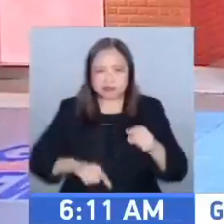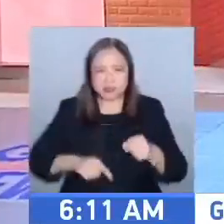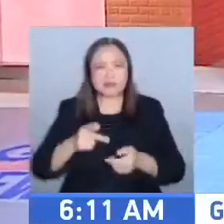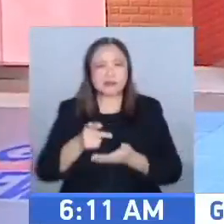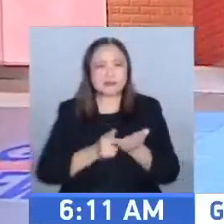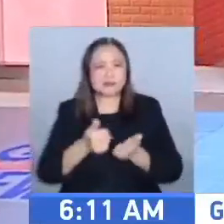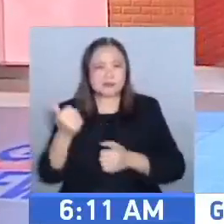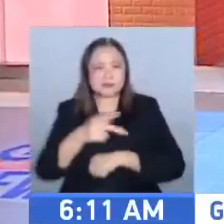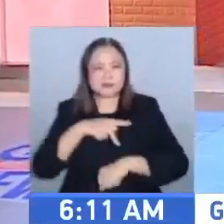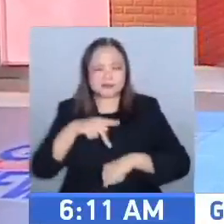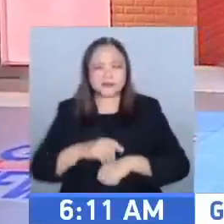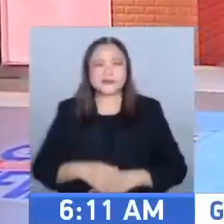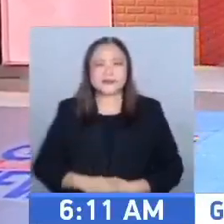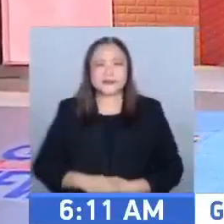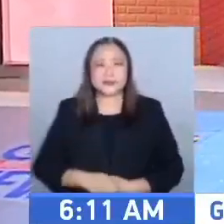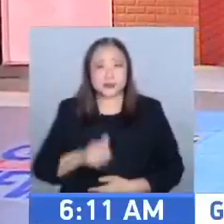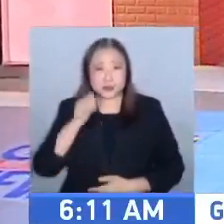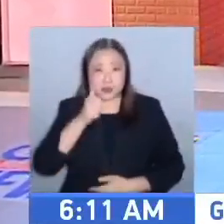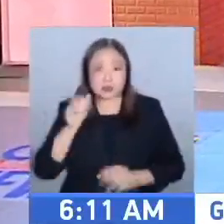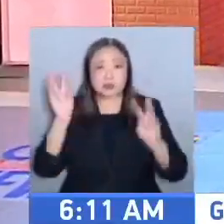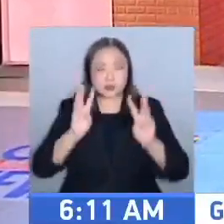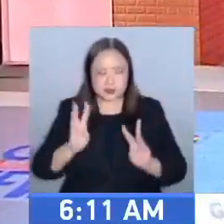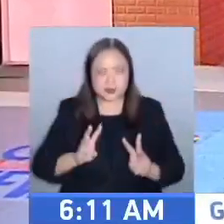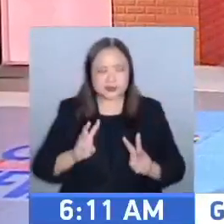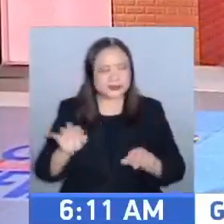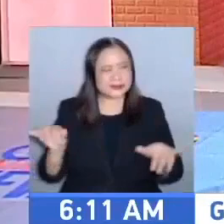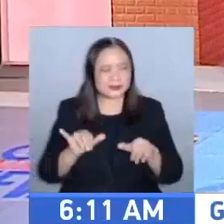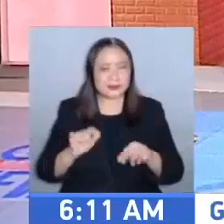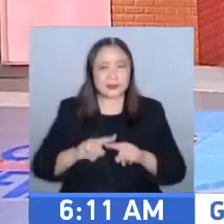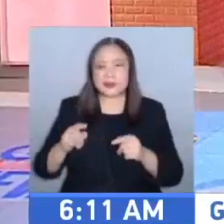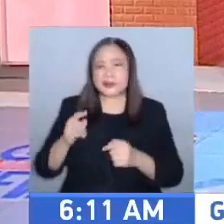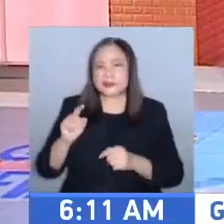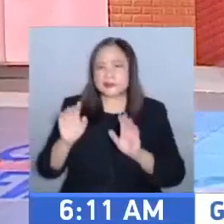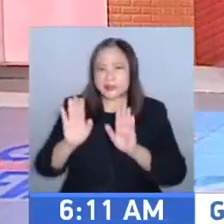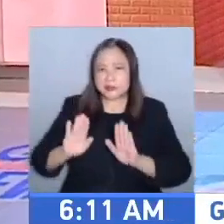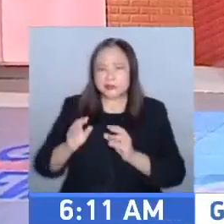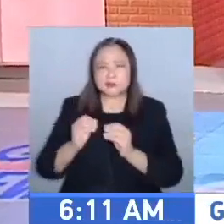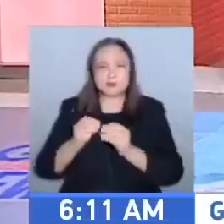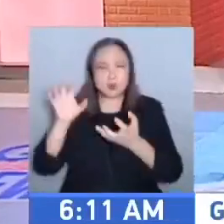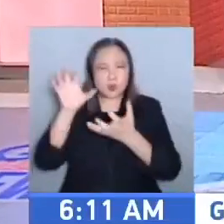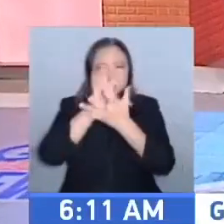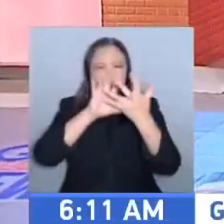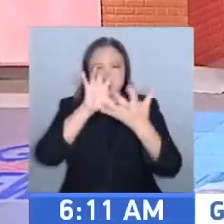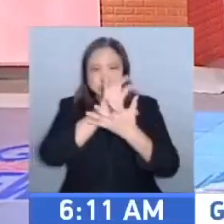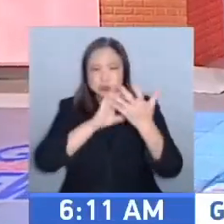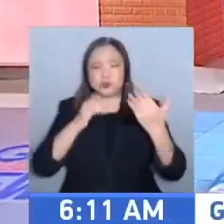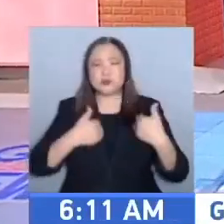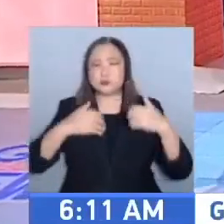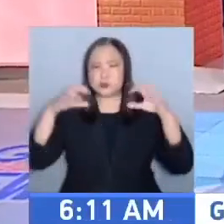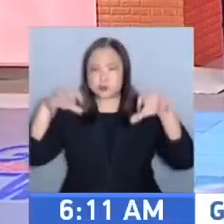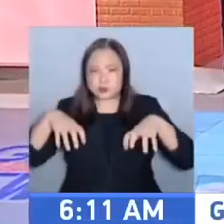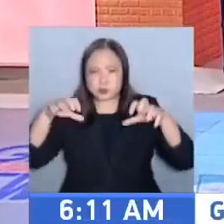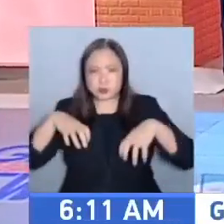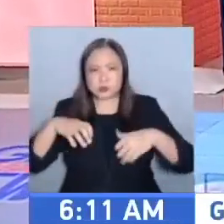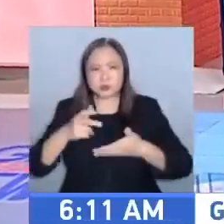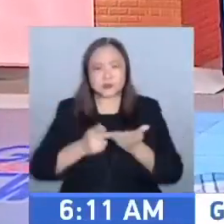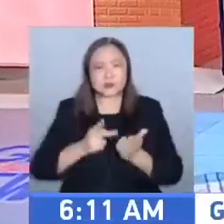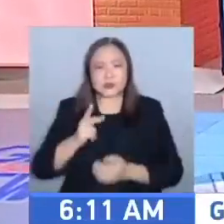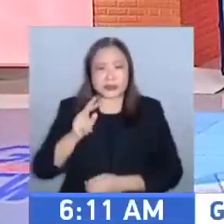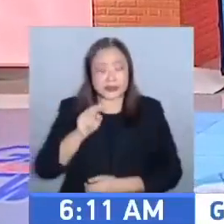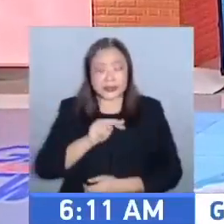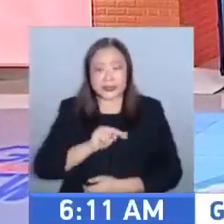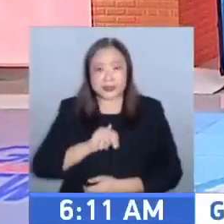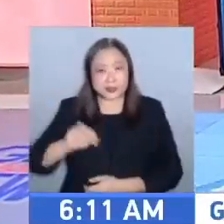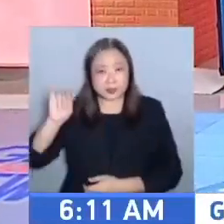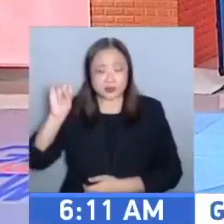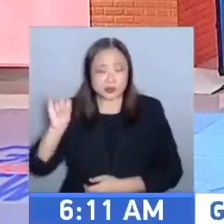bukas pero sa darating ng Linggo higit na magiging maulap na may mataas na tansa ng ulan ang ilang panig ng Ilocos region Cordillera at Cagayan